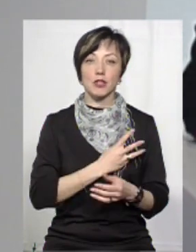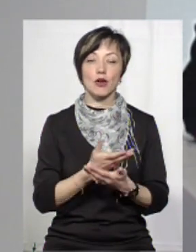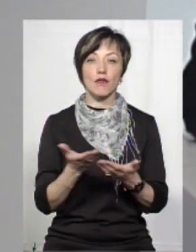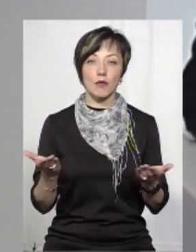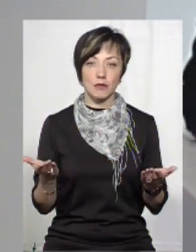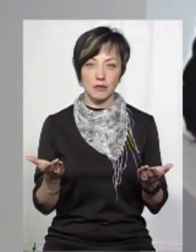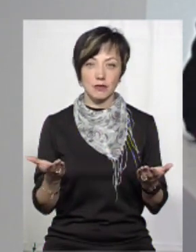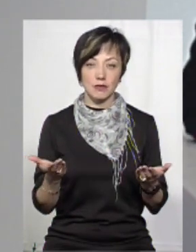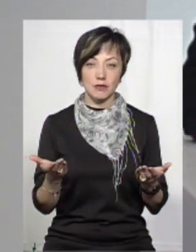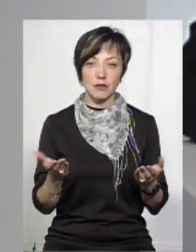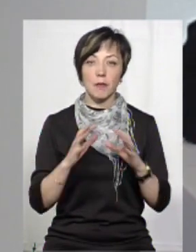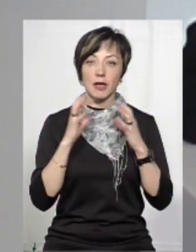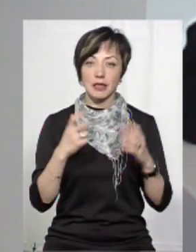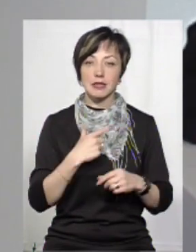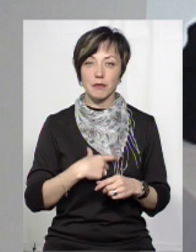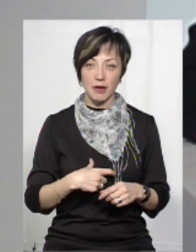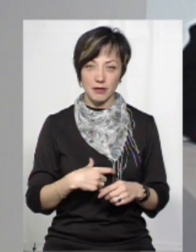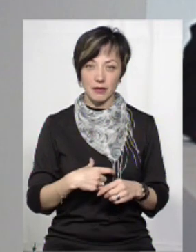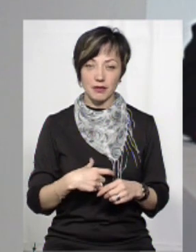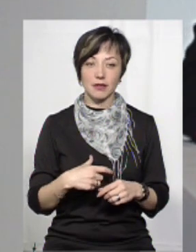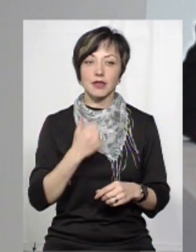Бажаю вам берегти себе.